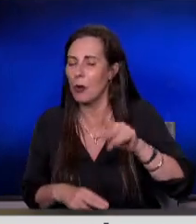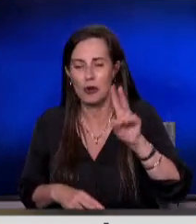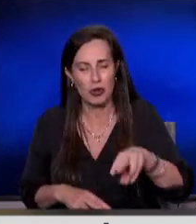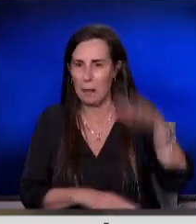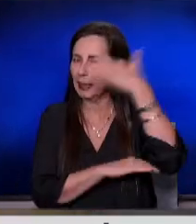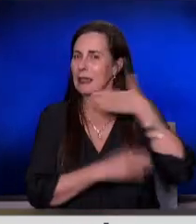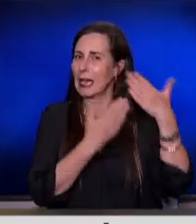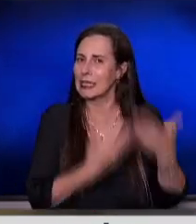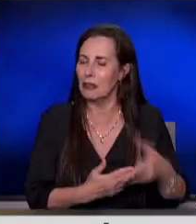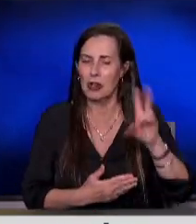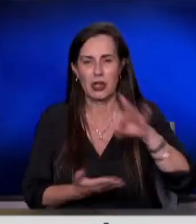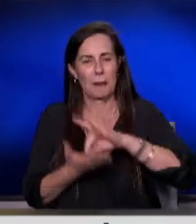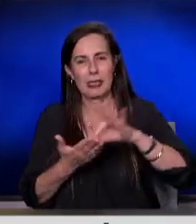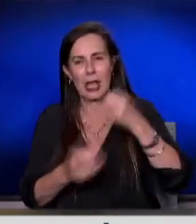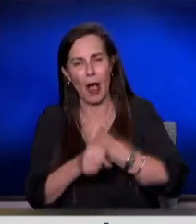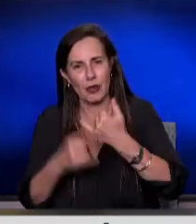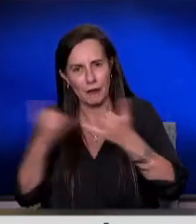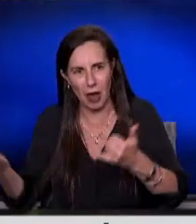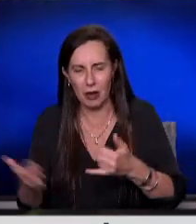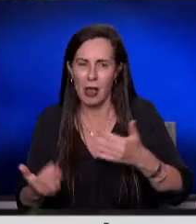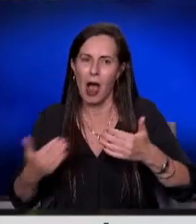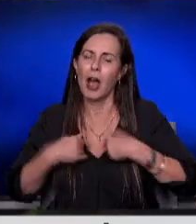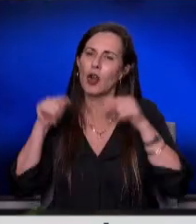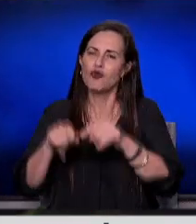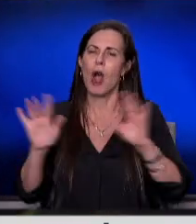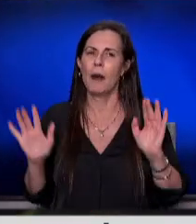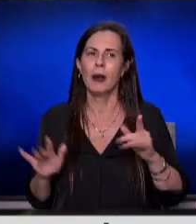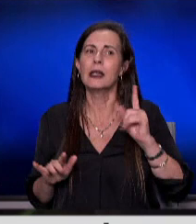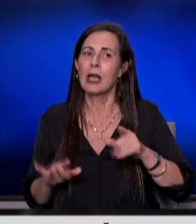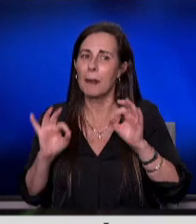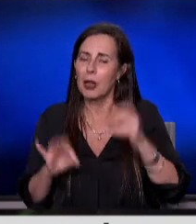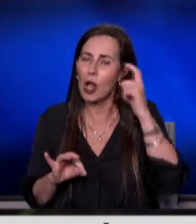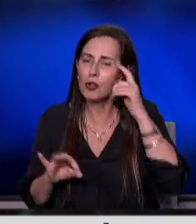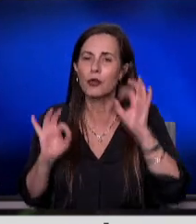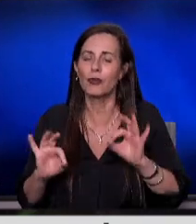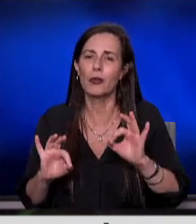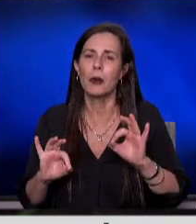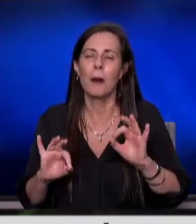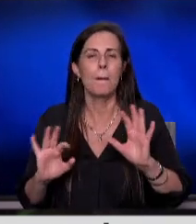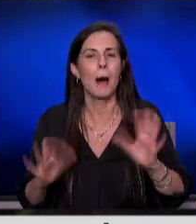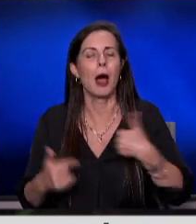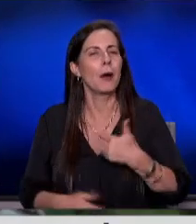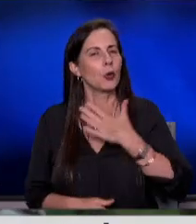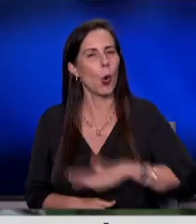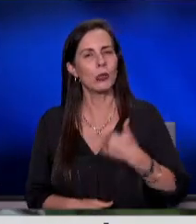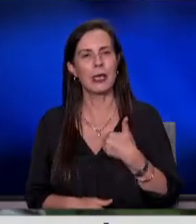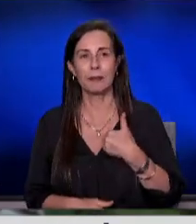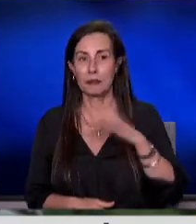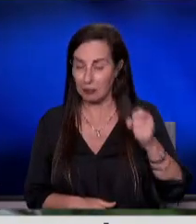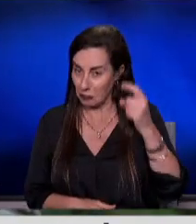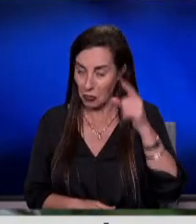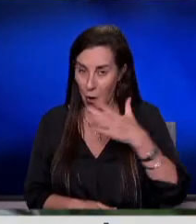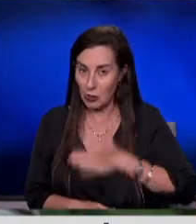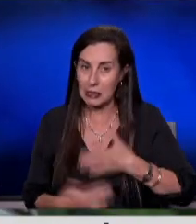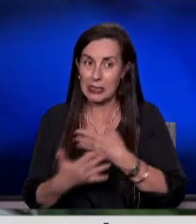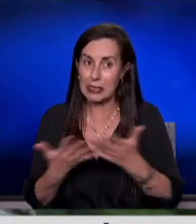מדינת ישראל, יש משרד עבודה ורווחה, ואנחנו שמה. צריך באמת לחשוב טוב מה אנחנו רוצים. אם אתם רוצים